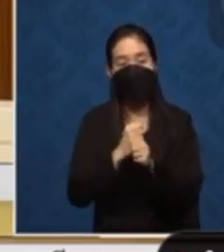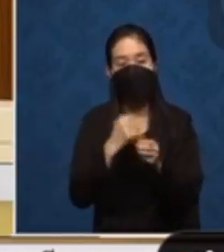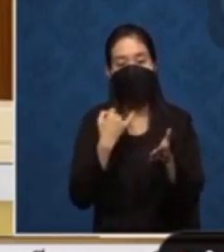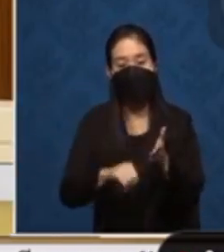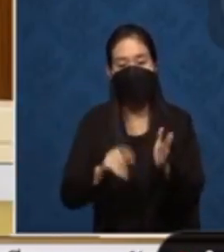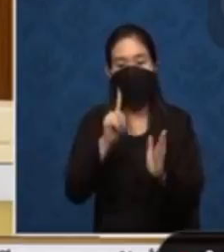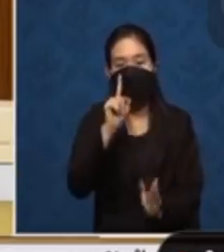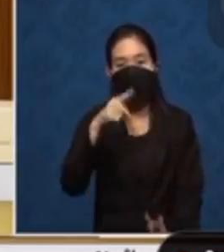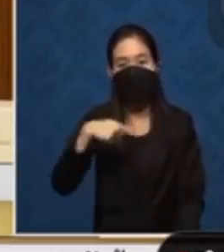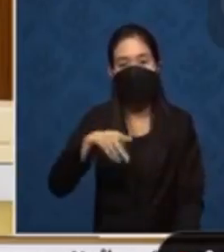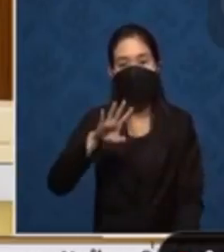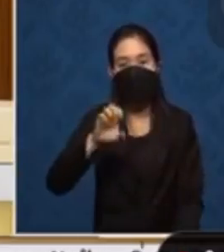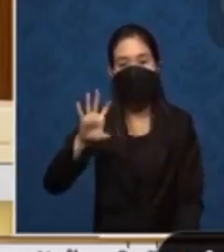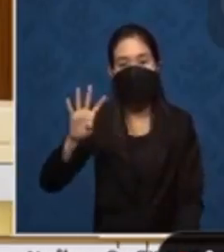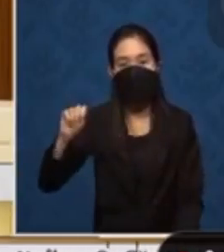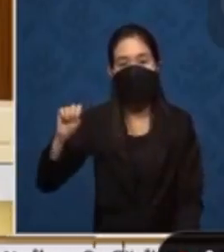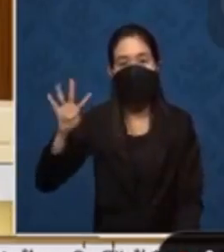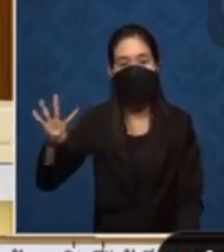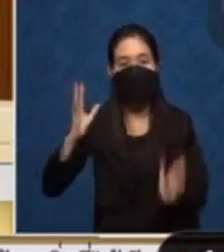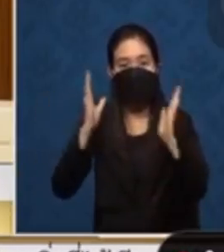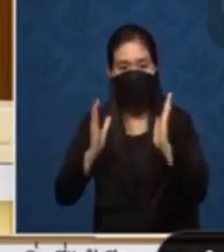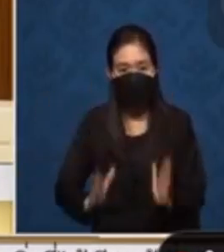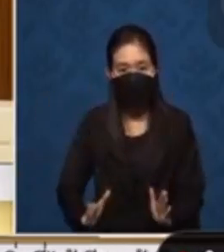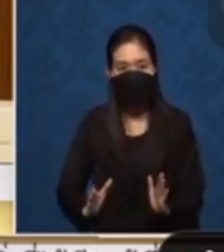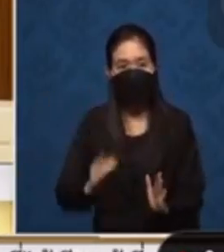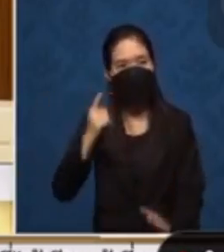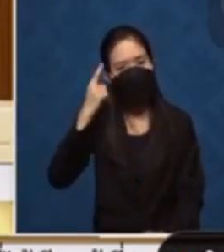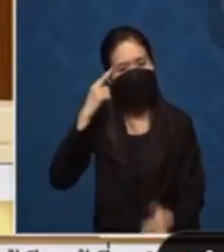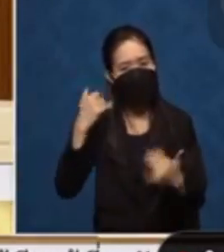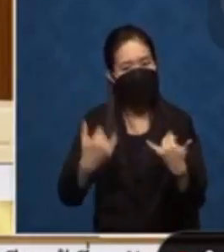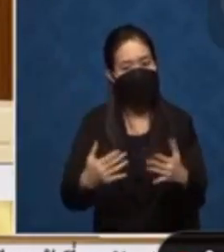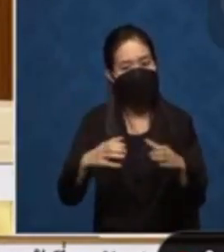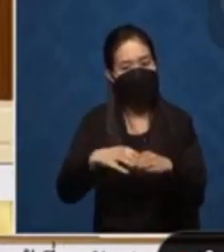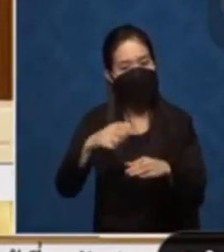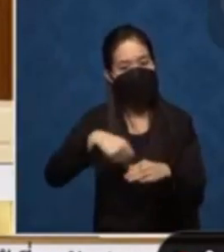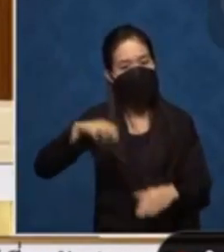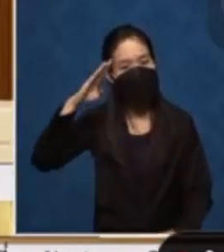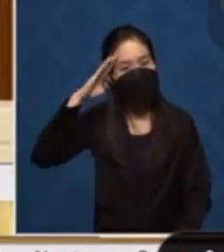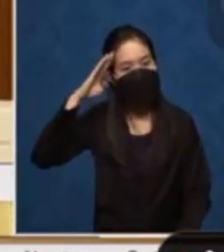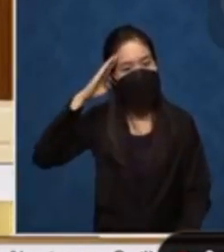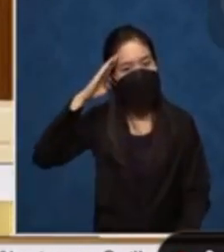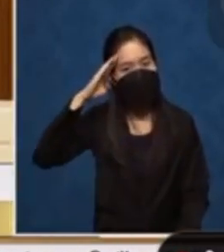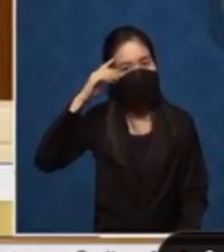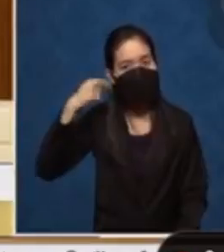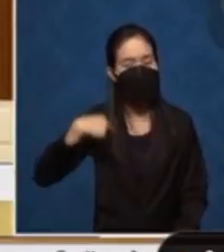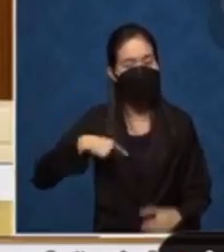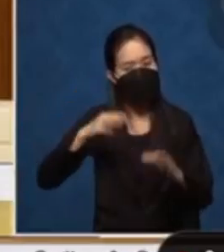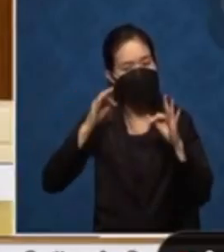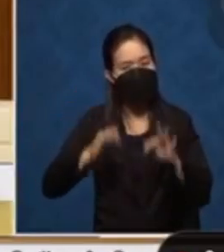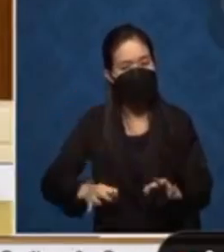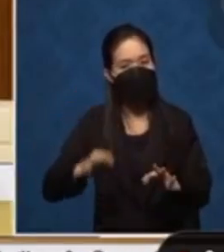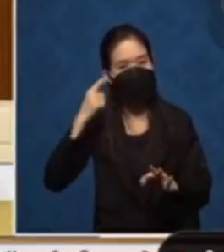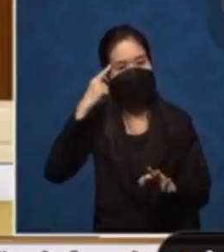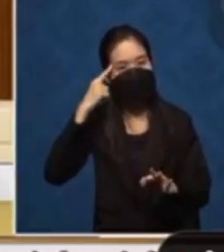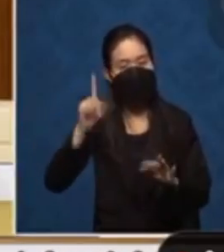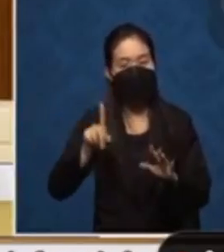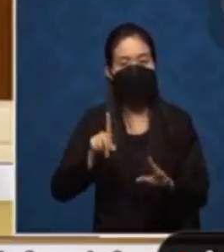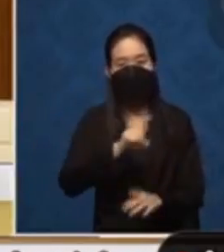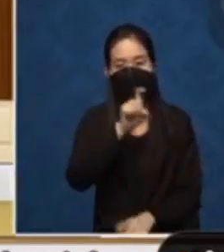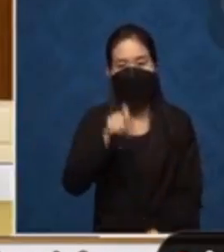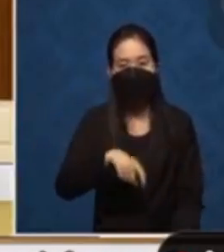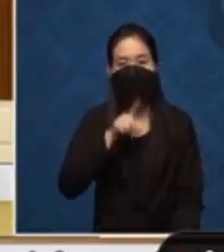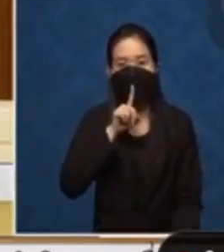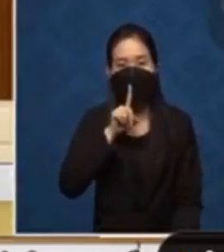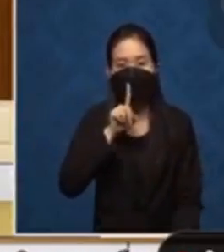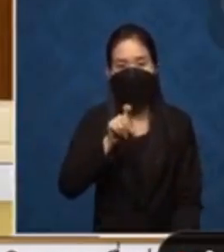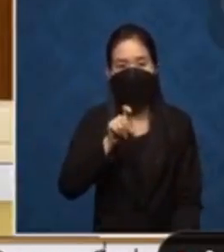คนการนำพลเลือนมาดำเือนขดีในสารฐานกัผมมีประเดปัหา ที่จะนำเร